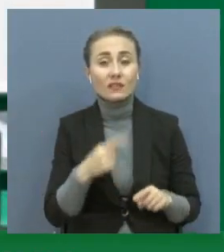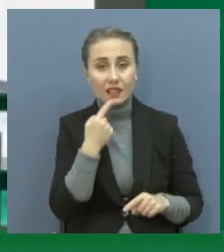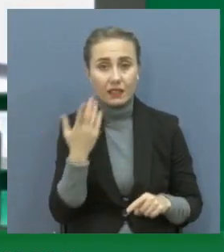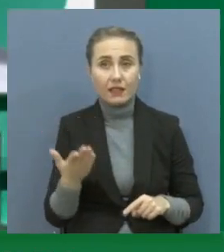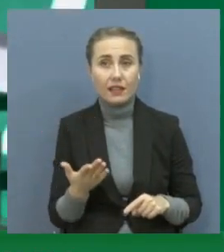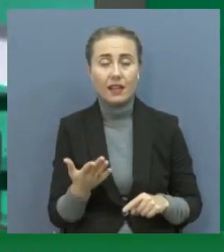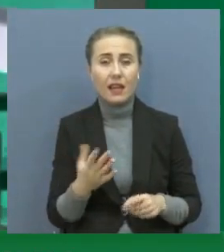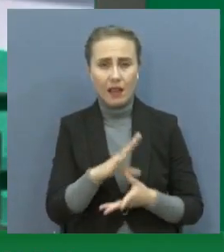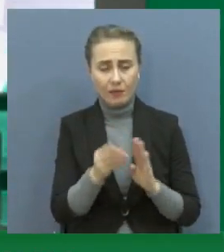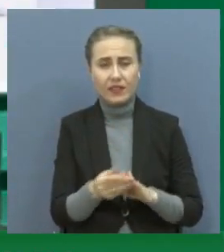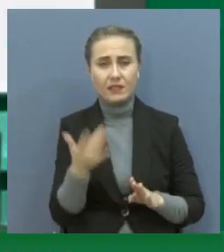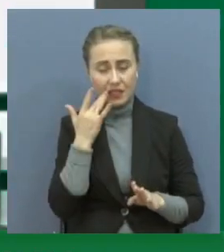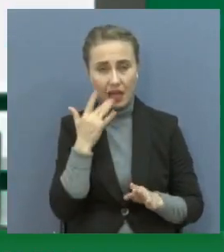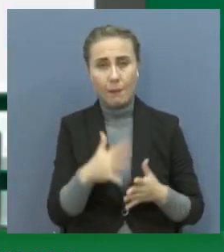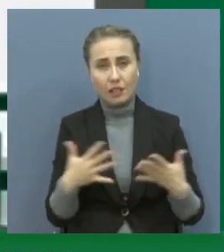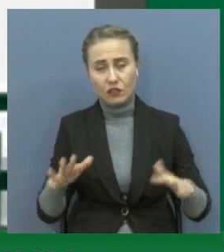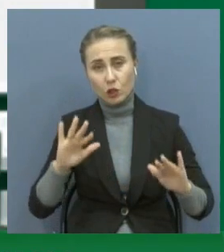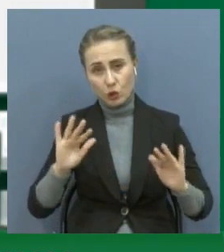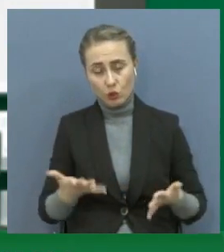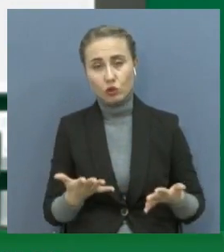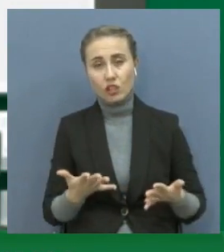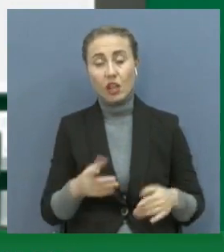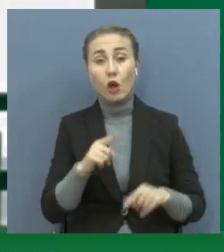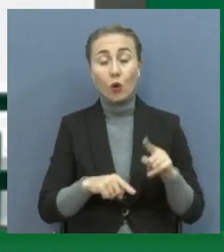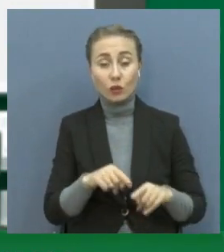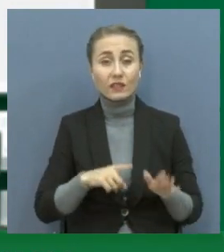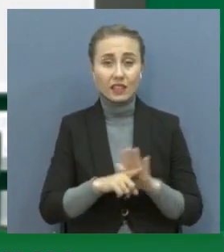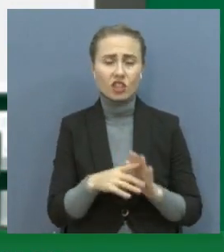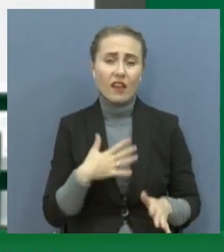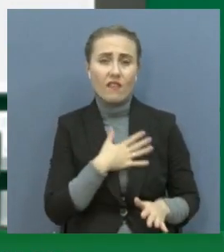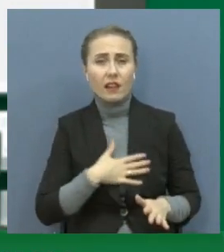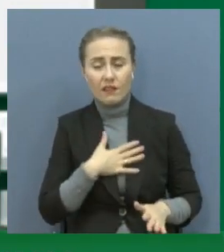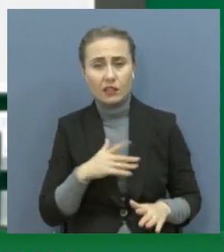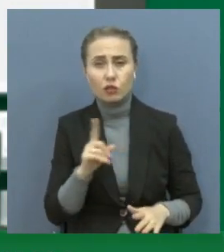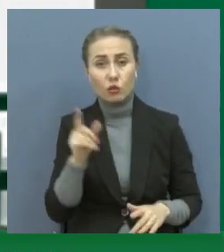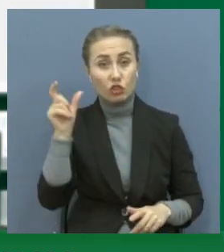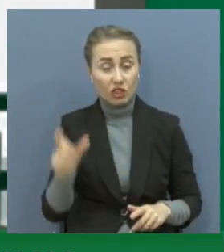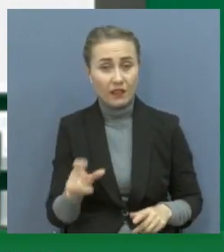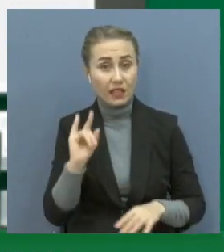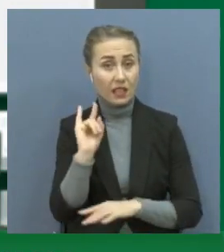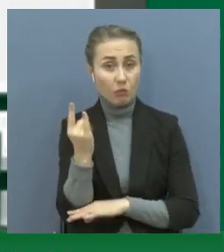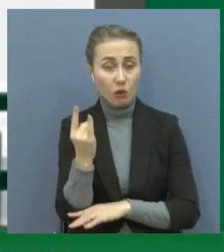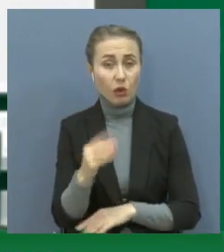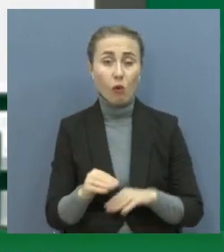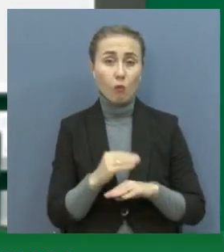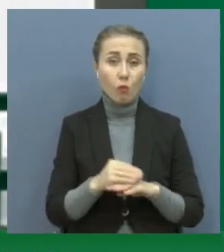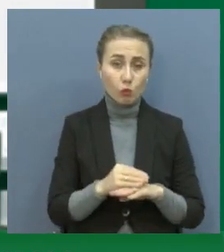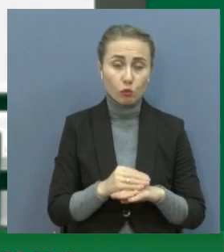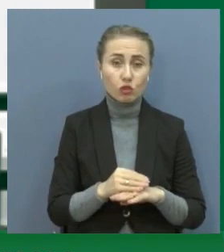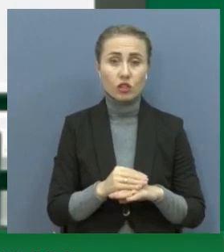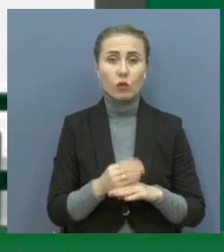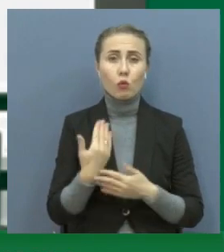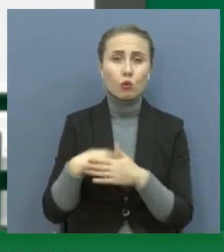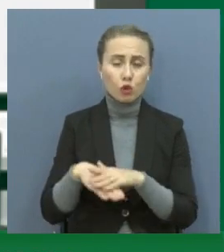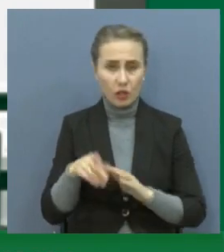в большинстве случаев, родственники начинают волноваться, что человек, там, ребенок, муж отошел от